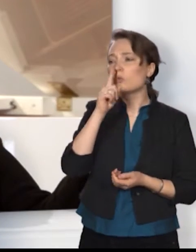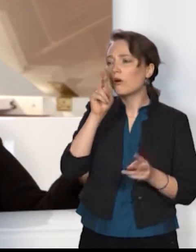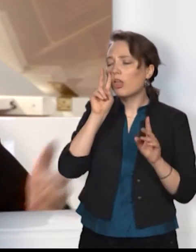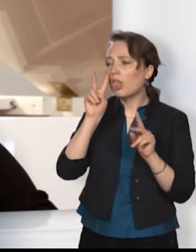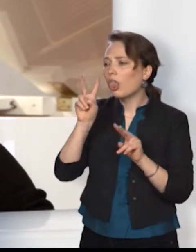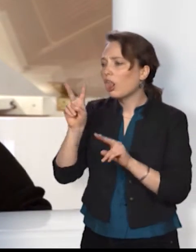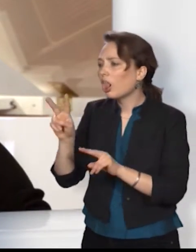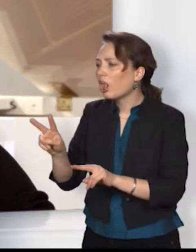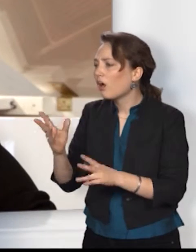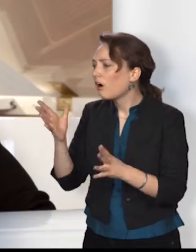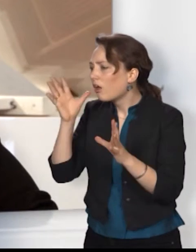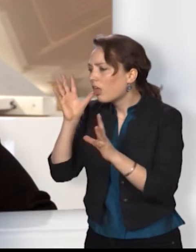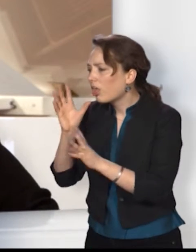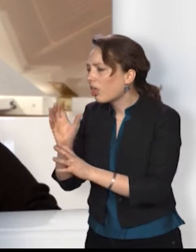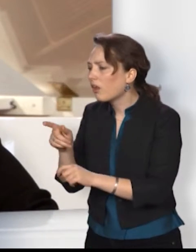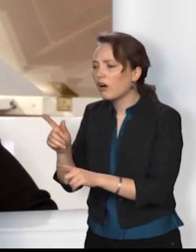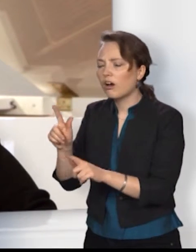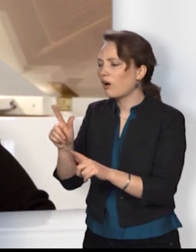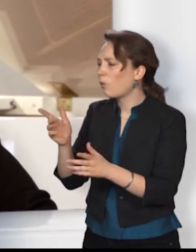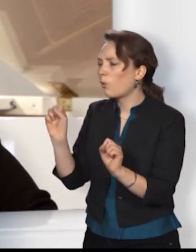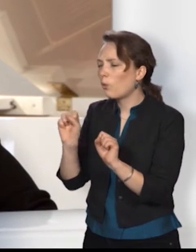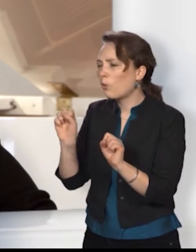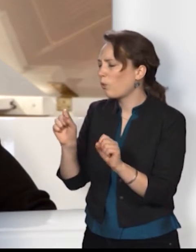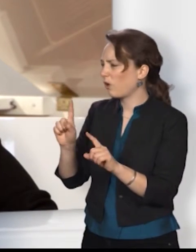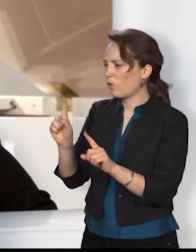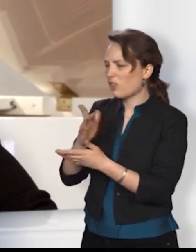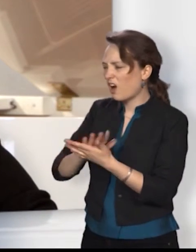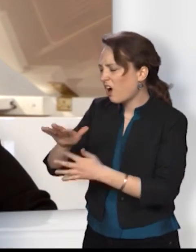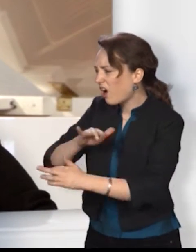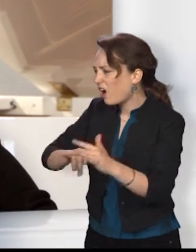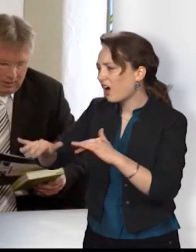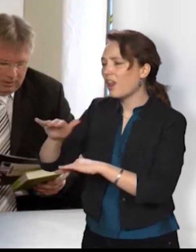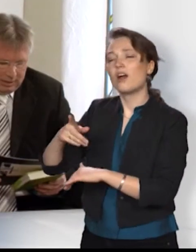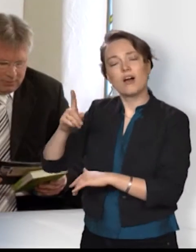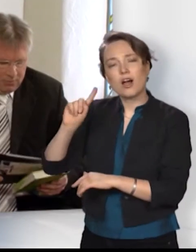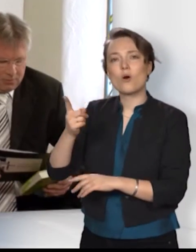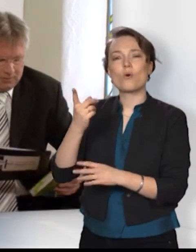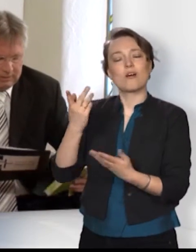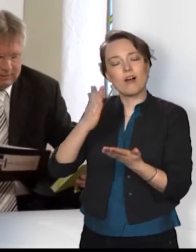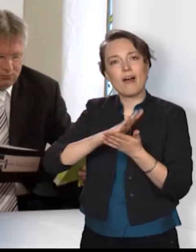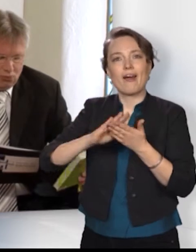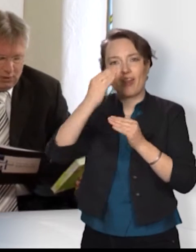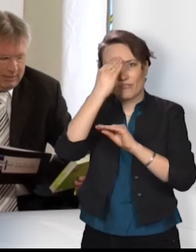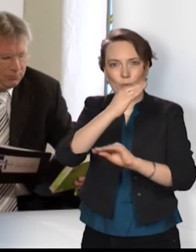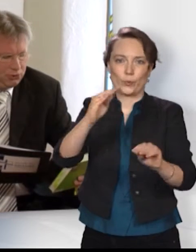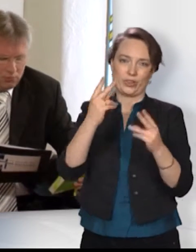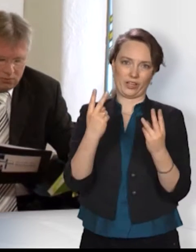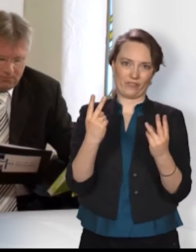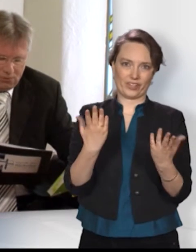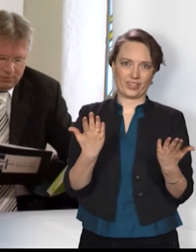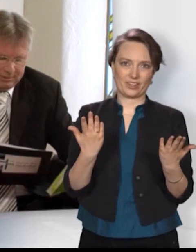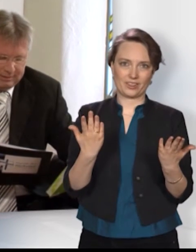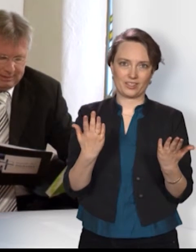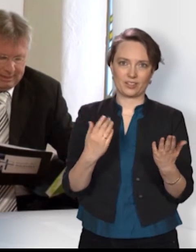Heillose sehen, sondern auch das Heil und das Heilende verkünden. Ich habe über dieses Buch